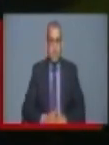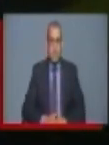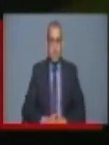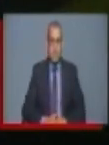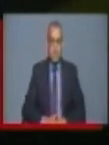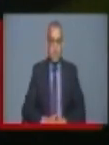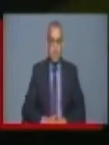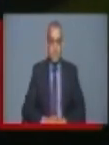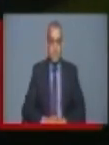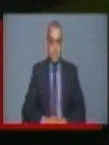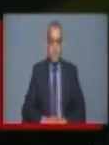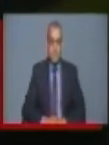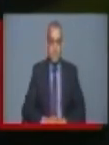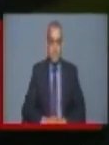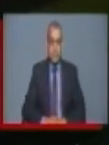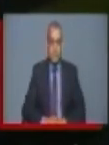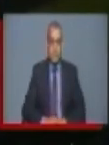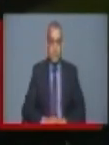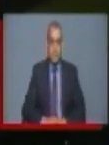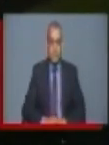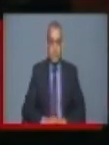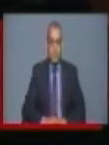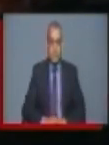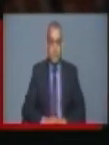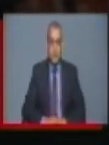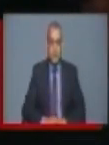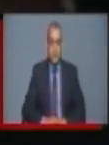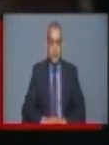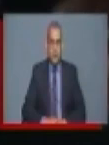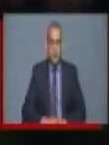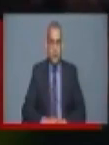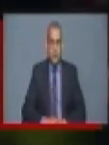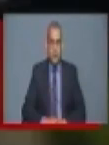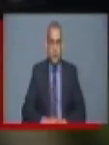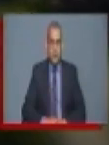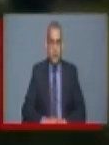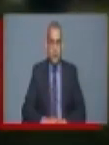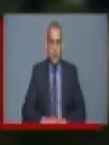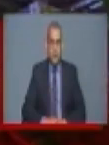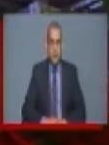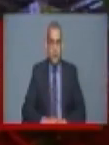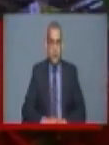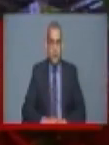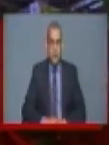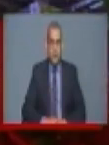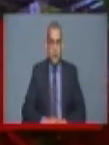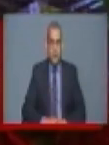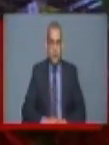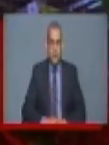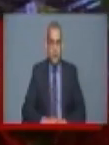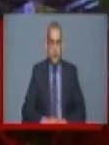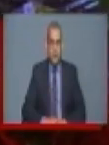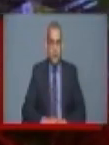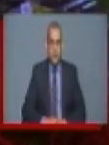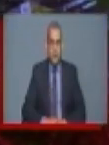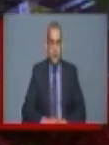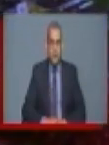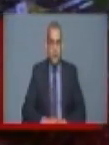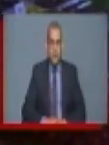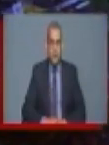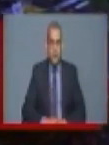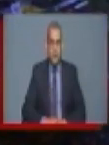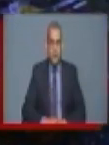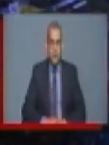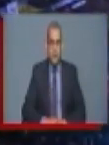أو قانوني. الخطوط الحمر التي رسمها الرئيس عبد الفتاح السيسي أيضا معها خطوط